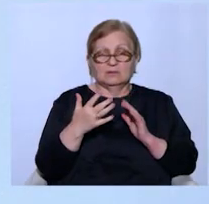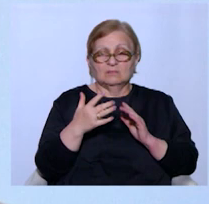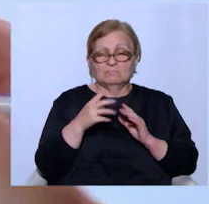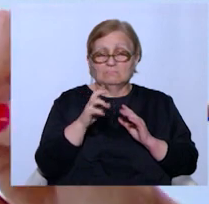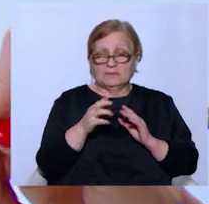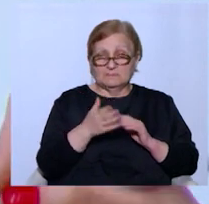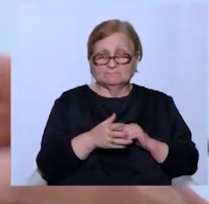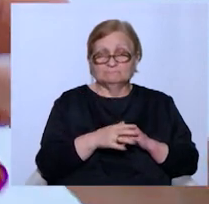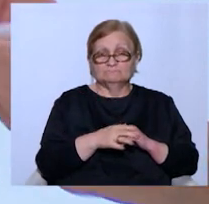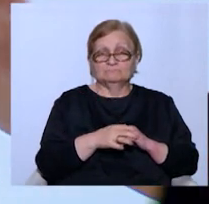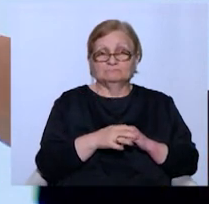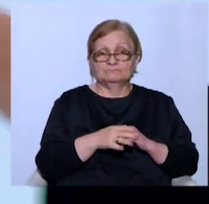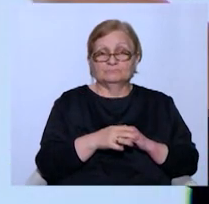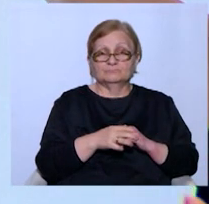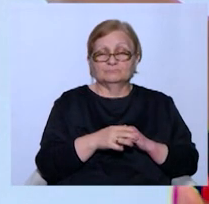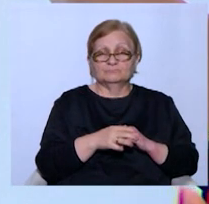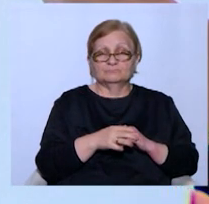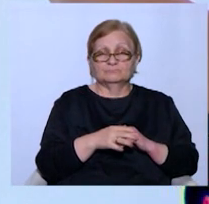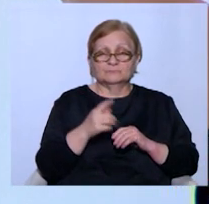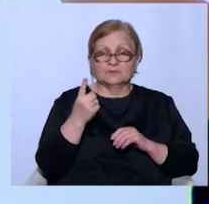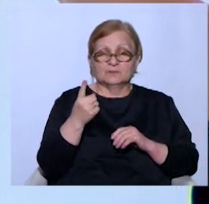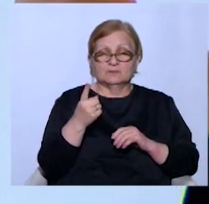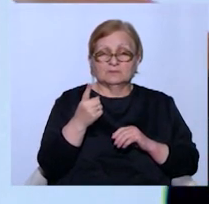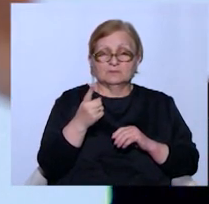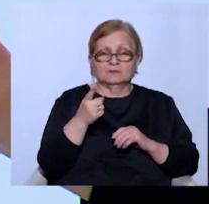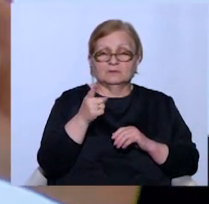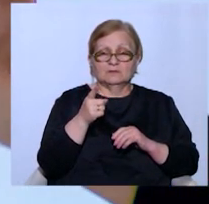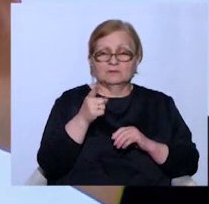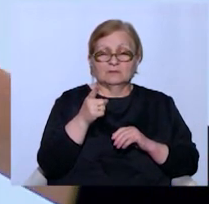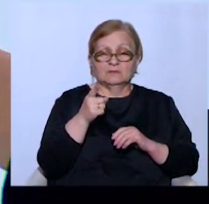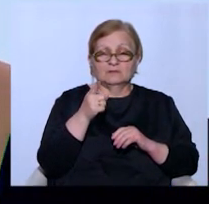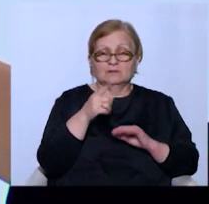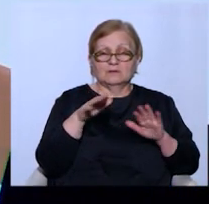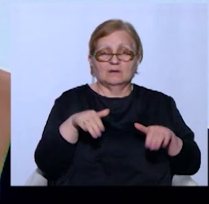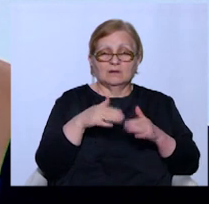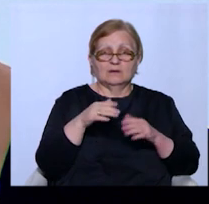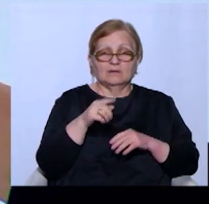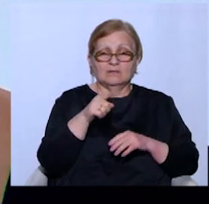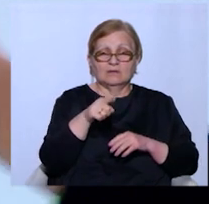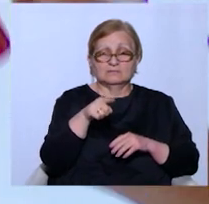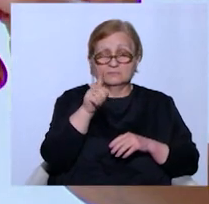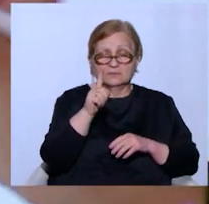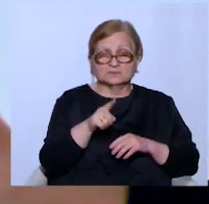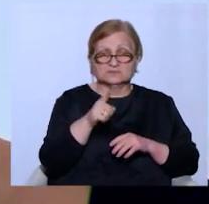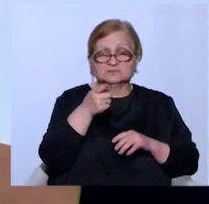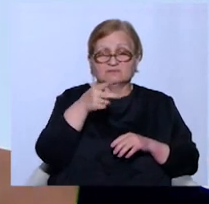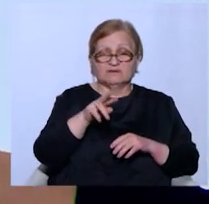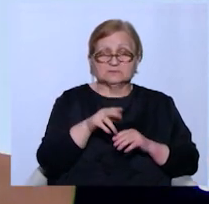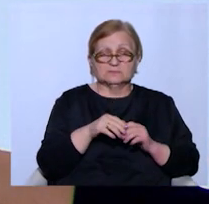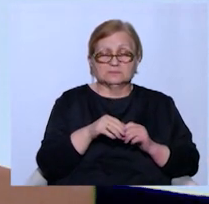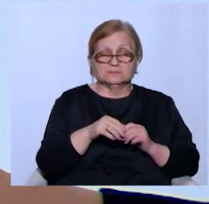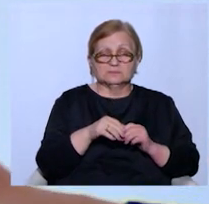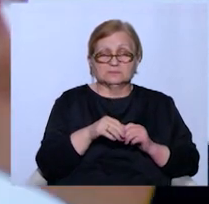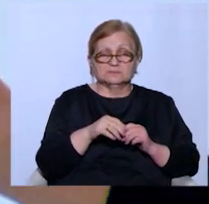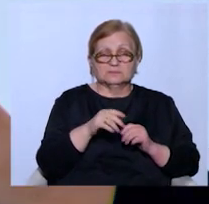5b. ხო? და აი აქ 1-იანი მიწერია. სავარაუდოდ, რადგან არა მაქვს აქ 1-იანი, აქაც უნდა იყოს 1-ის კვადრატი, ხო? და